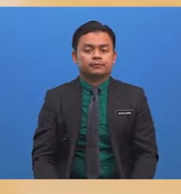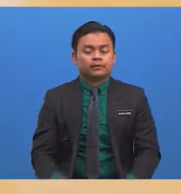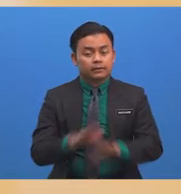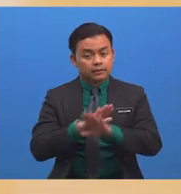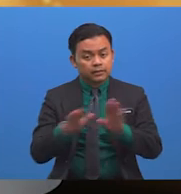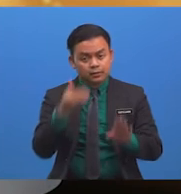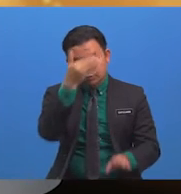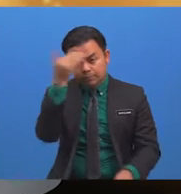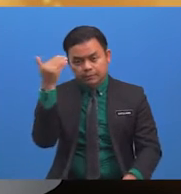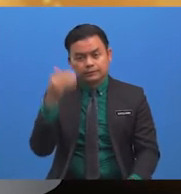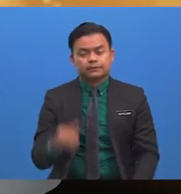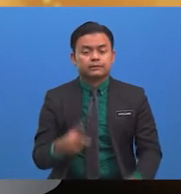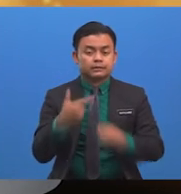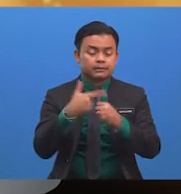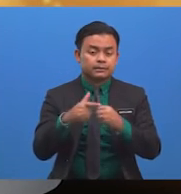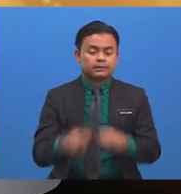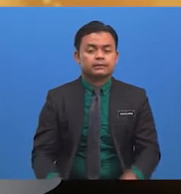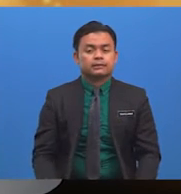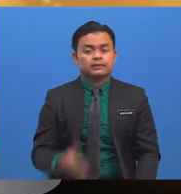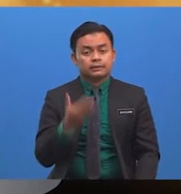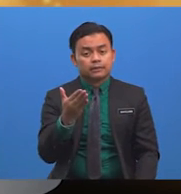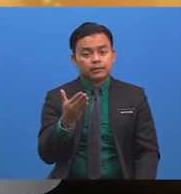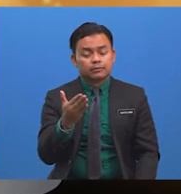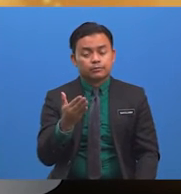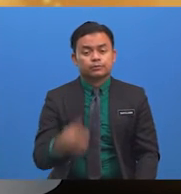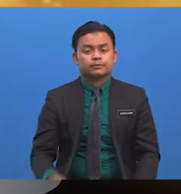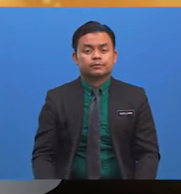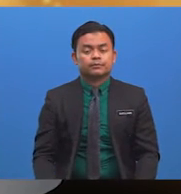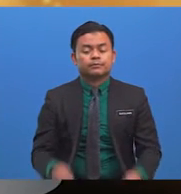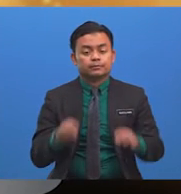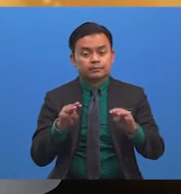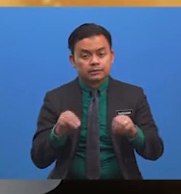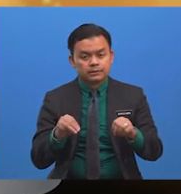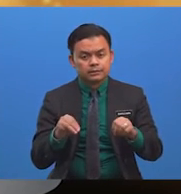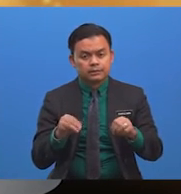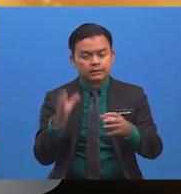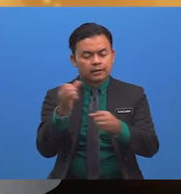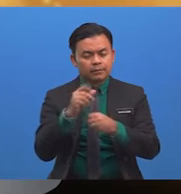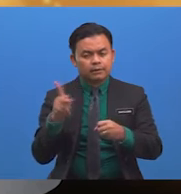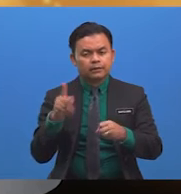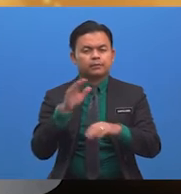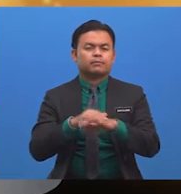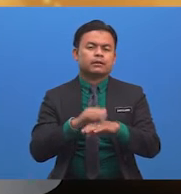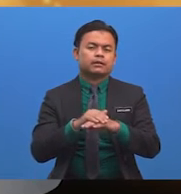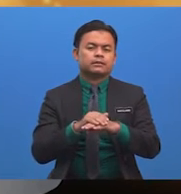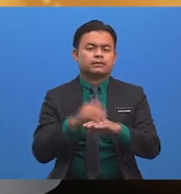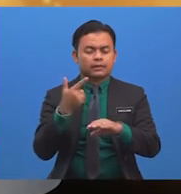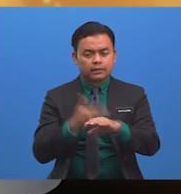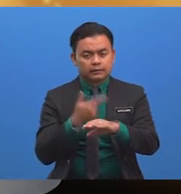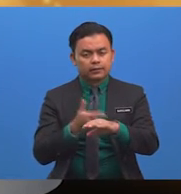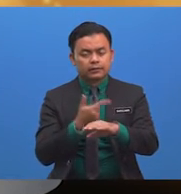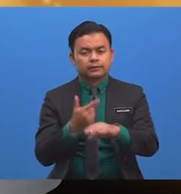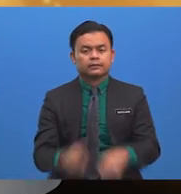cahaya. Jangan lupa, selepas ini kamu harus dapatkan sebanyak